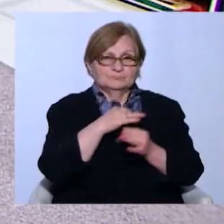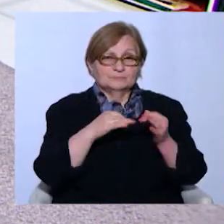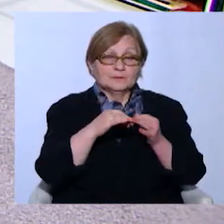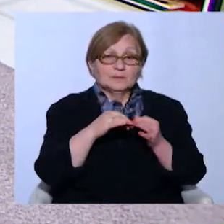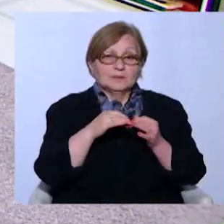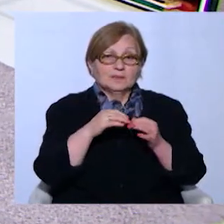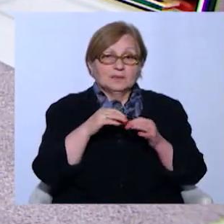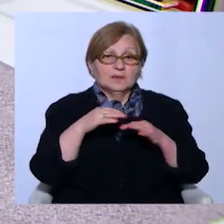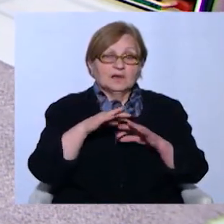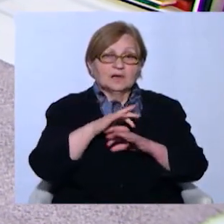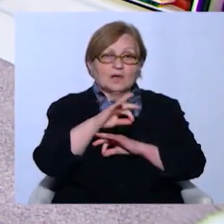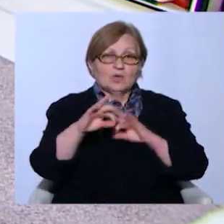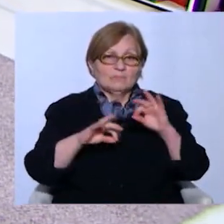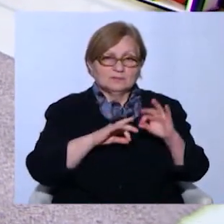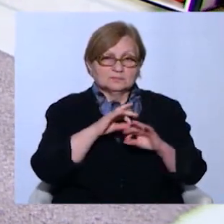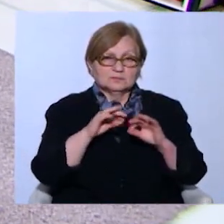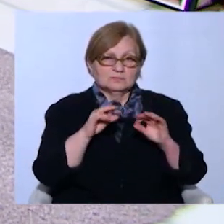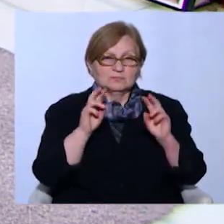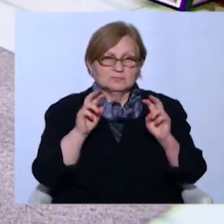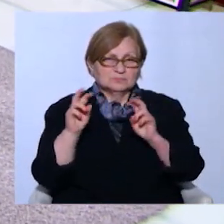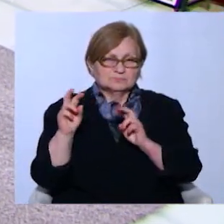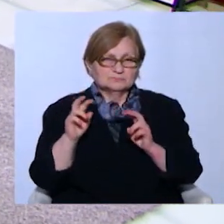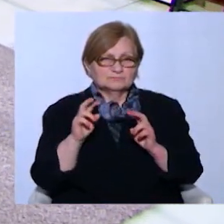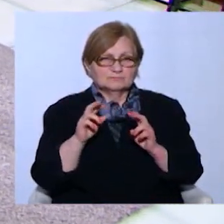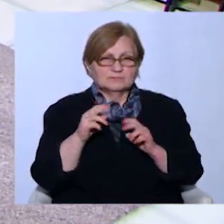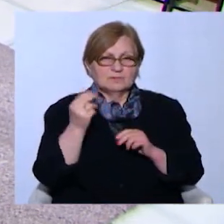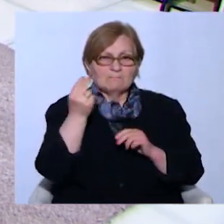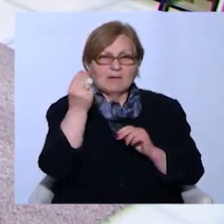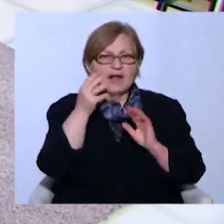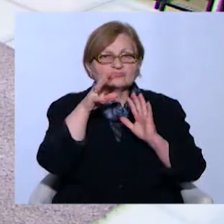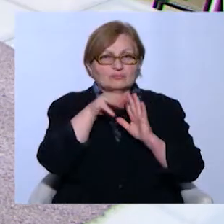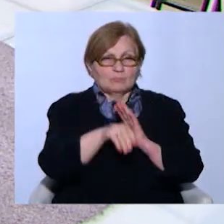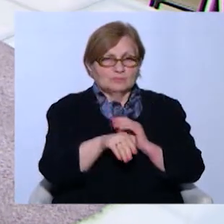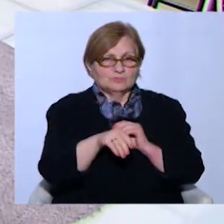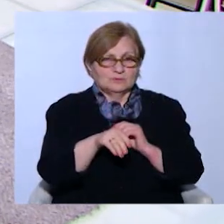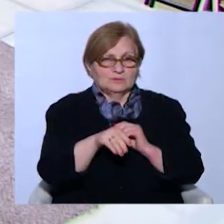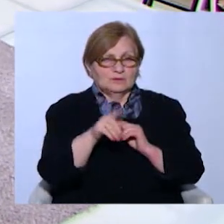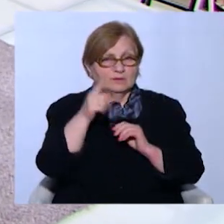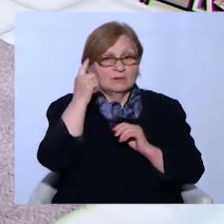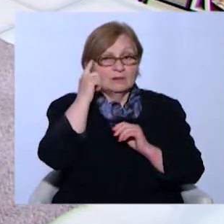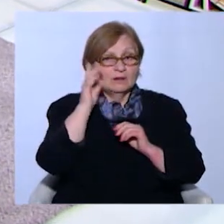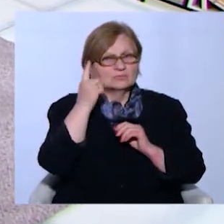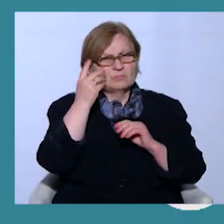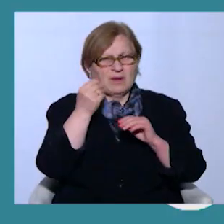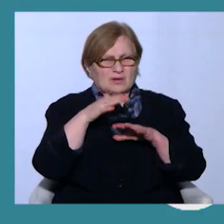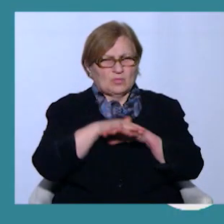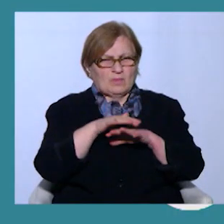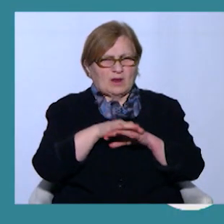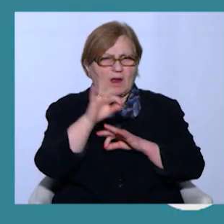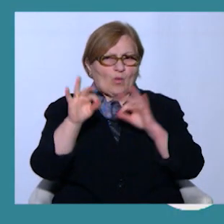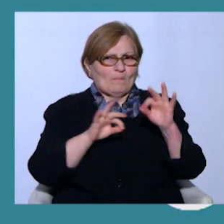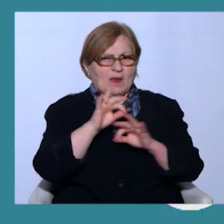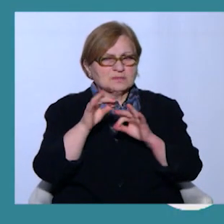გეომეტრიის მნიშვნელობაზე და გეომეტრიული ობიექტების მნიშვნელობაზე ხატრობაში მაგალითად. რომ არ გეგონოთ, რომ მარტო მათემატიკოსებს გჭირდება